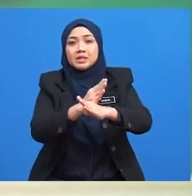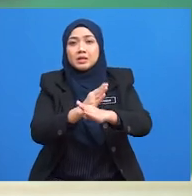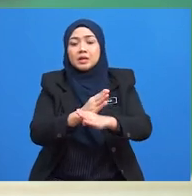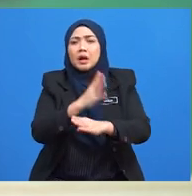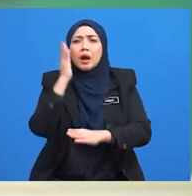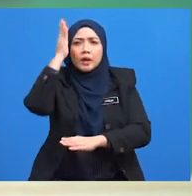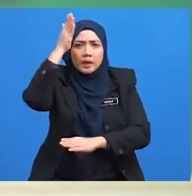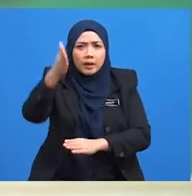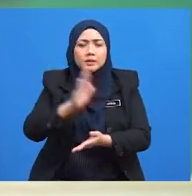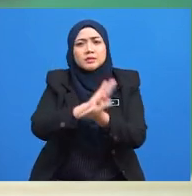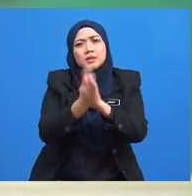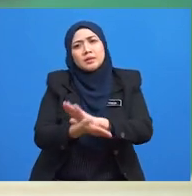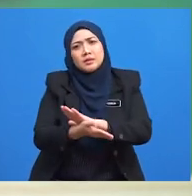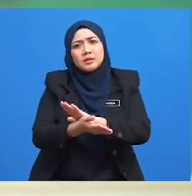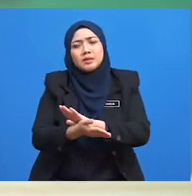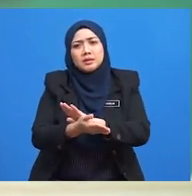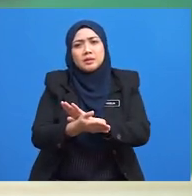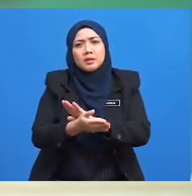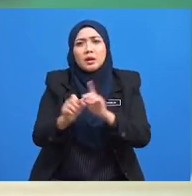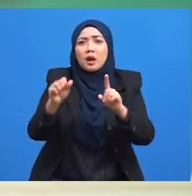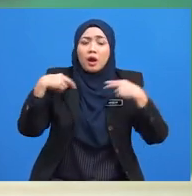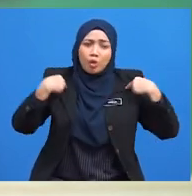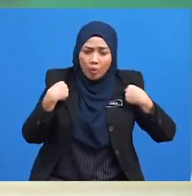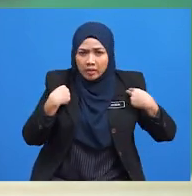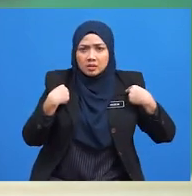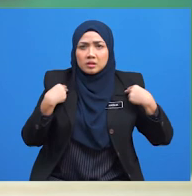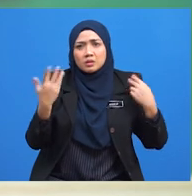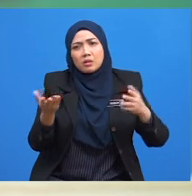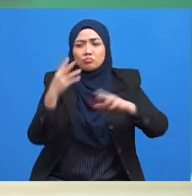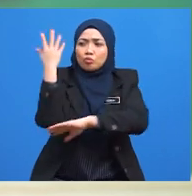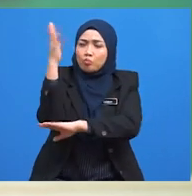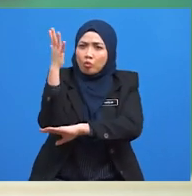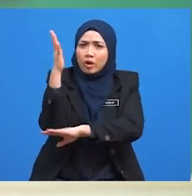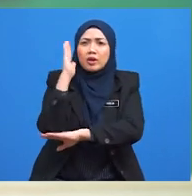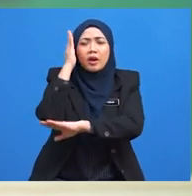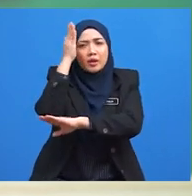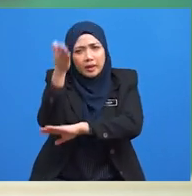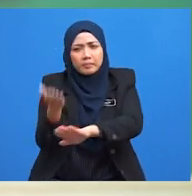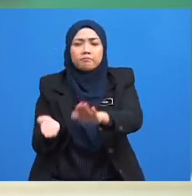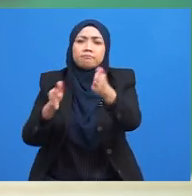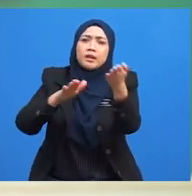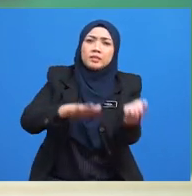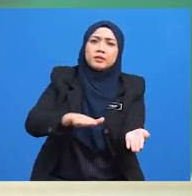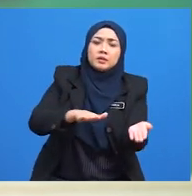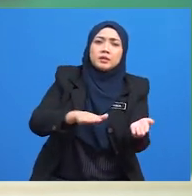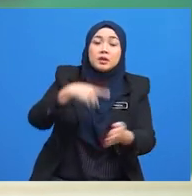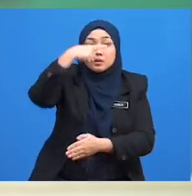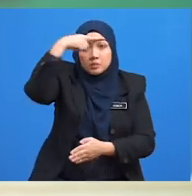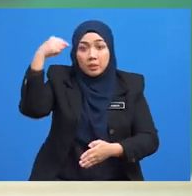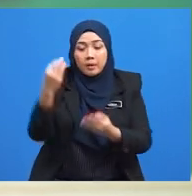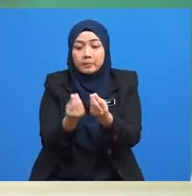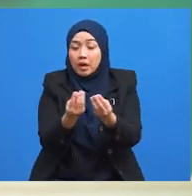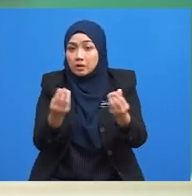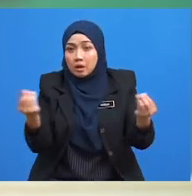lain seperti ekologi, iaitu haiwan dan tumbuhan akan mati dan musnah disebabkan tanah